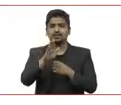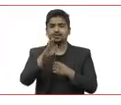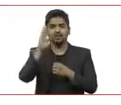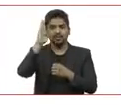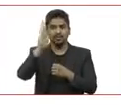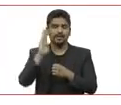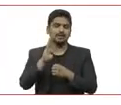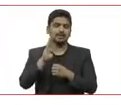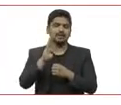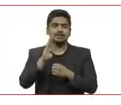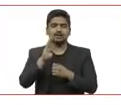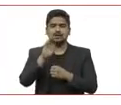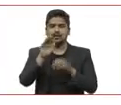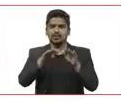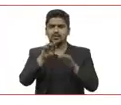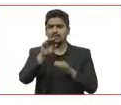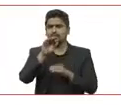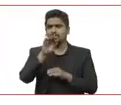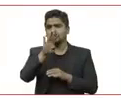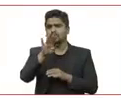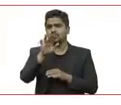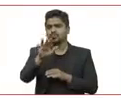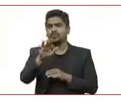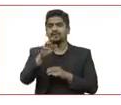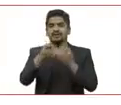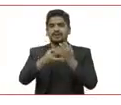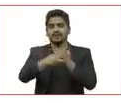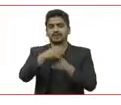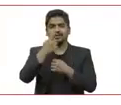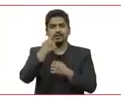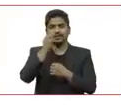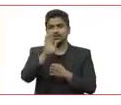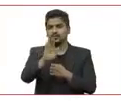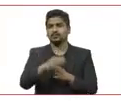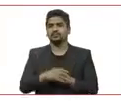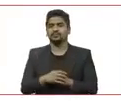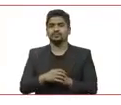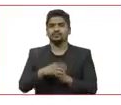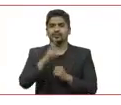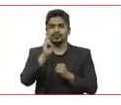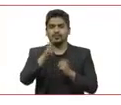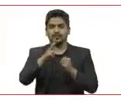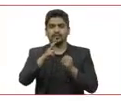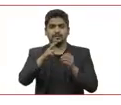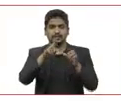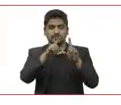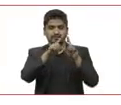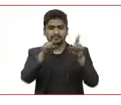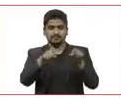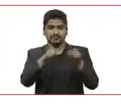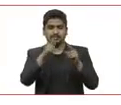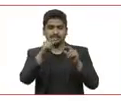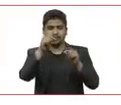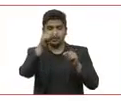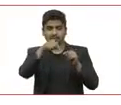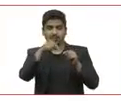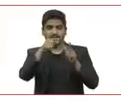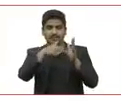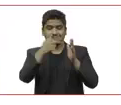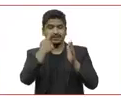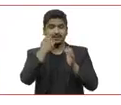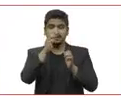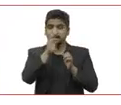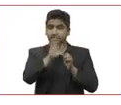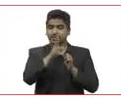ब्राजिलियन प्रजाति झन्डै लगभग 49 देशहरूमा देखिसकेका छन्। यो स्लाइडको तल्लो भागमा जुन तपाईँले ग्राफ देख्नु भइरहेको छ